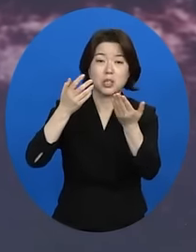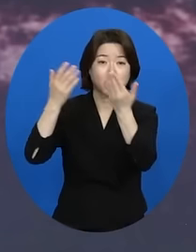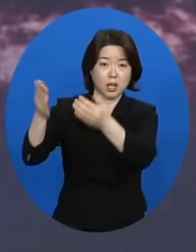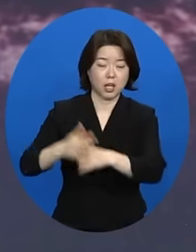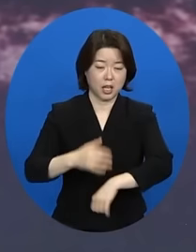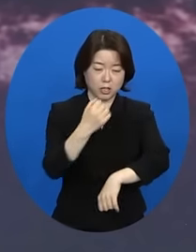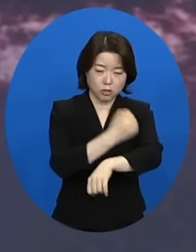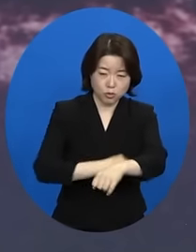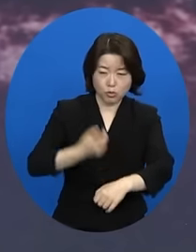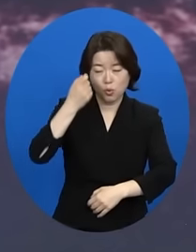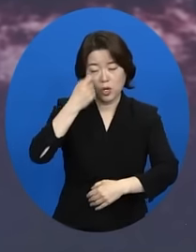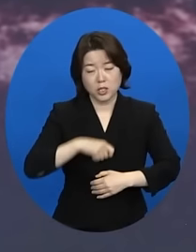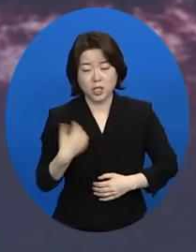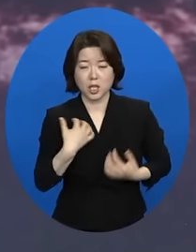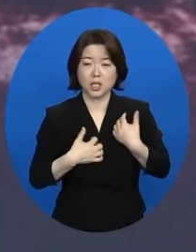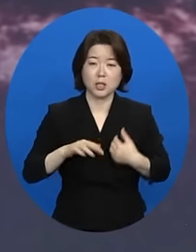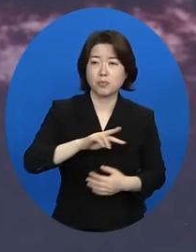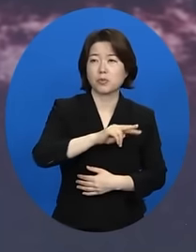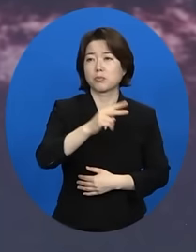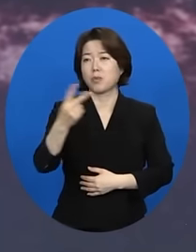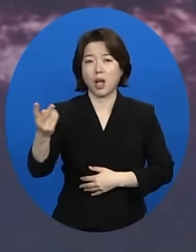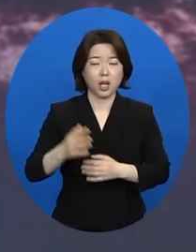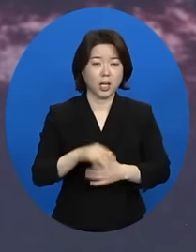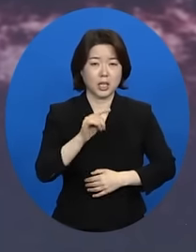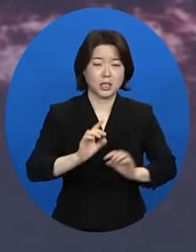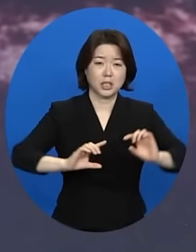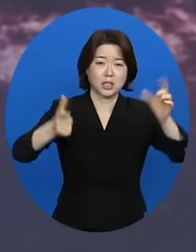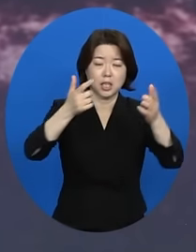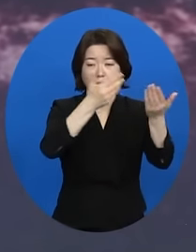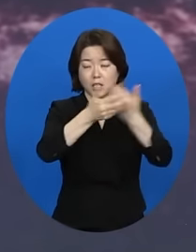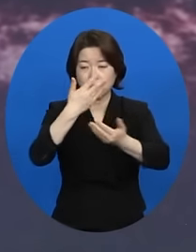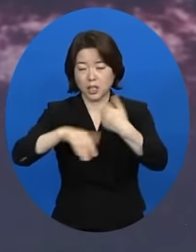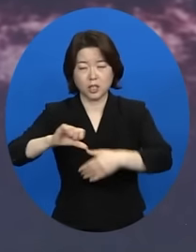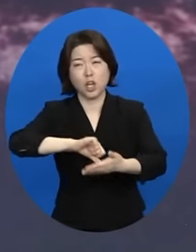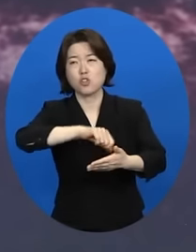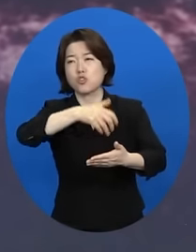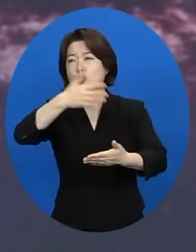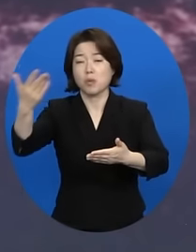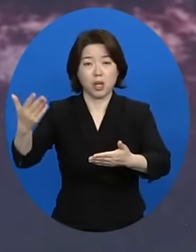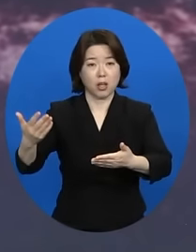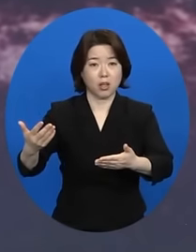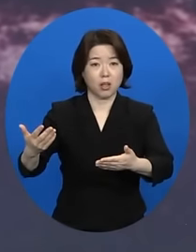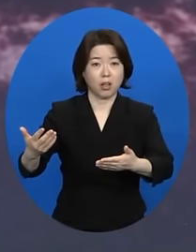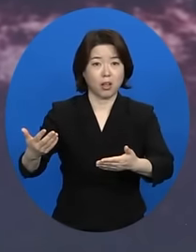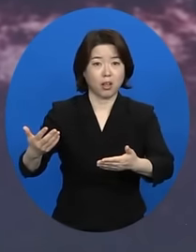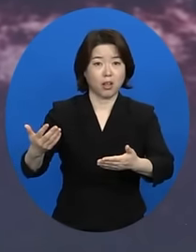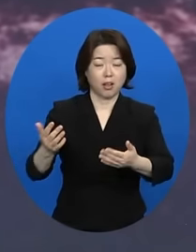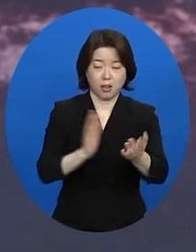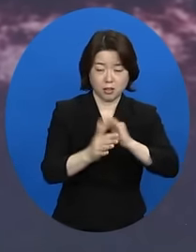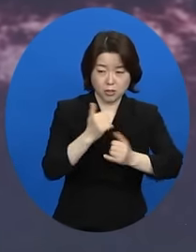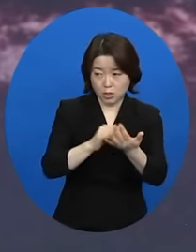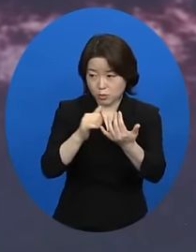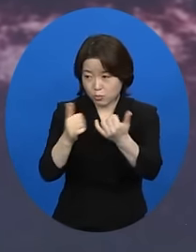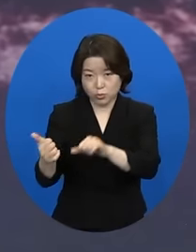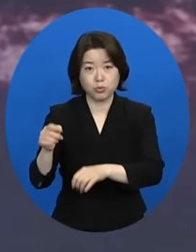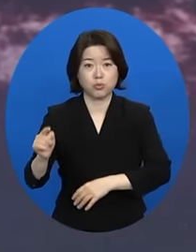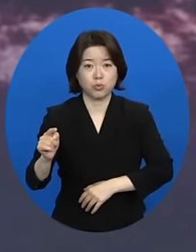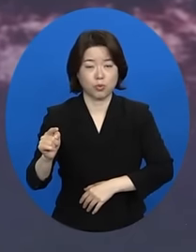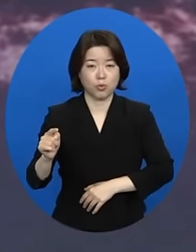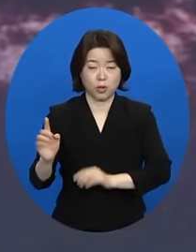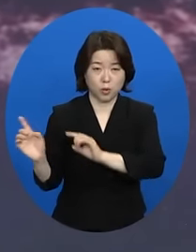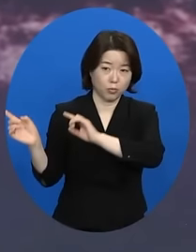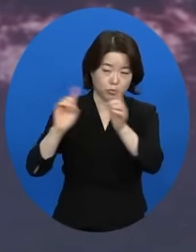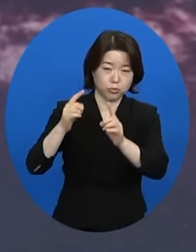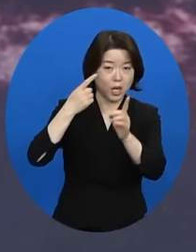수고와 슬픔이 기쁨과 환희로 바뀌었으니 이날은 대대로 유명해질 것이다. 예수님이 죽으심과